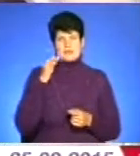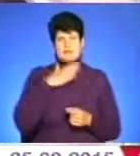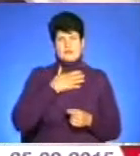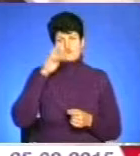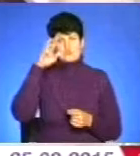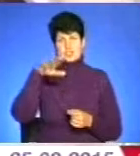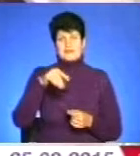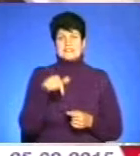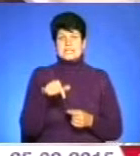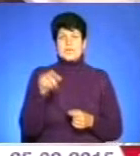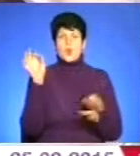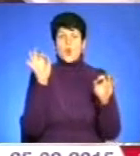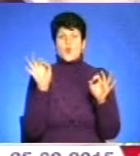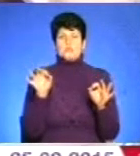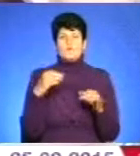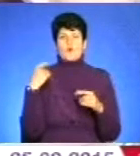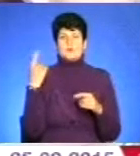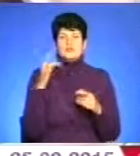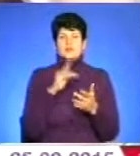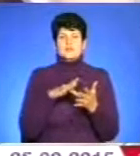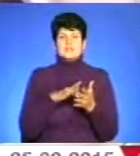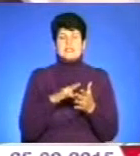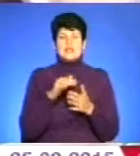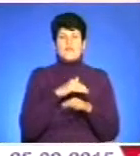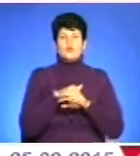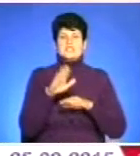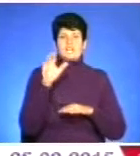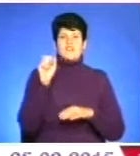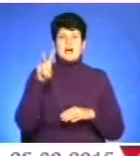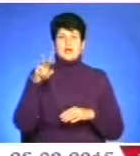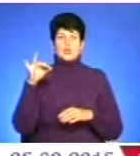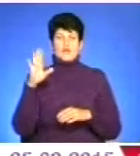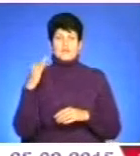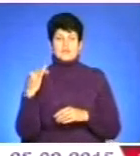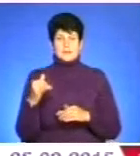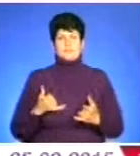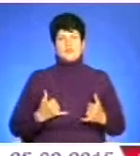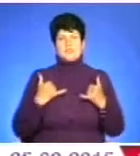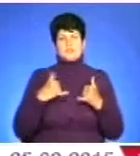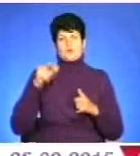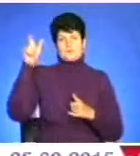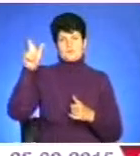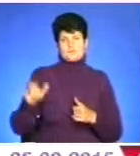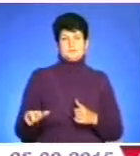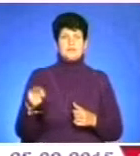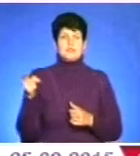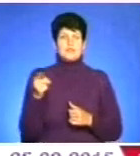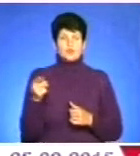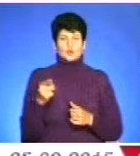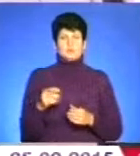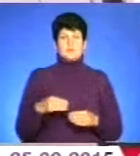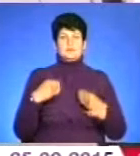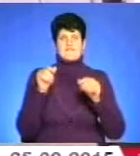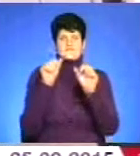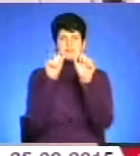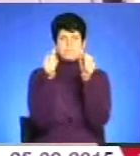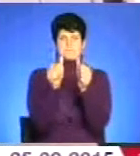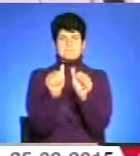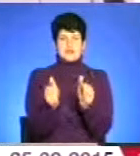Цієї осені в обласному центрі на вулиці Валовій почесному громадянину Тернополя Ігореві Гереті встановлять пам'ятник